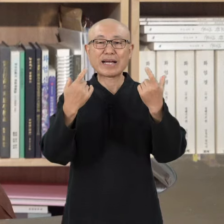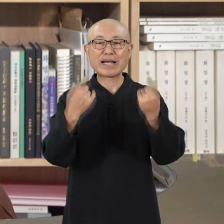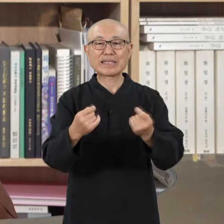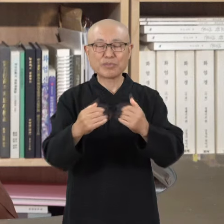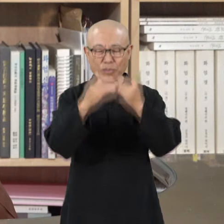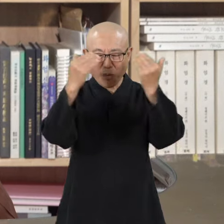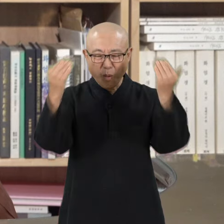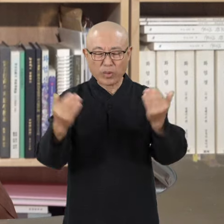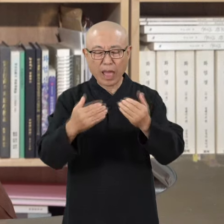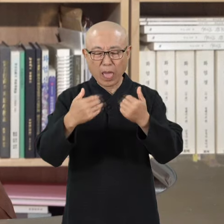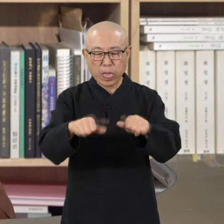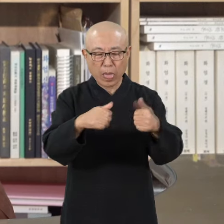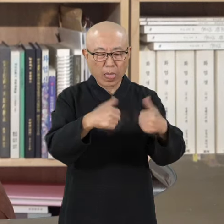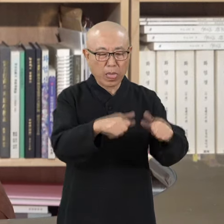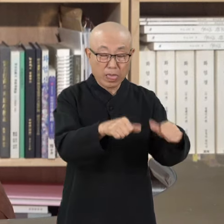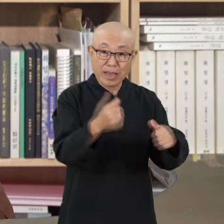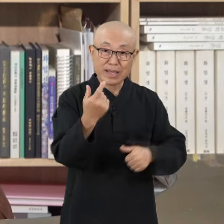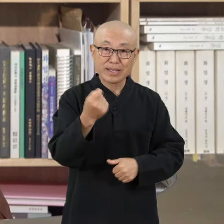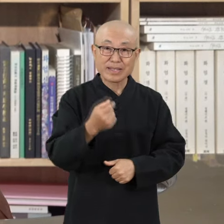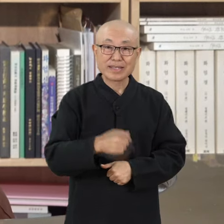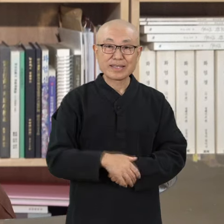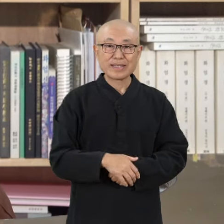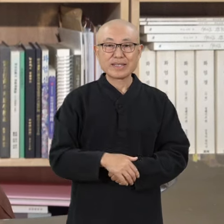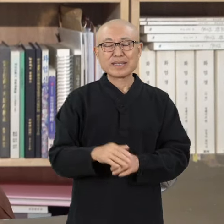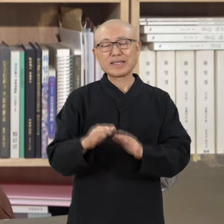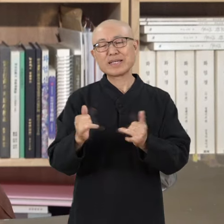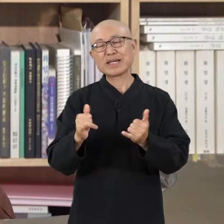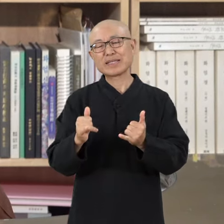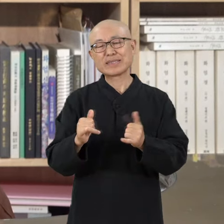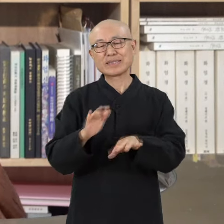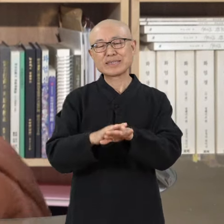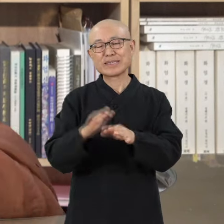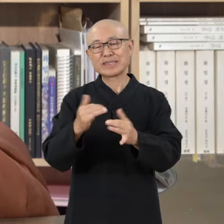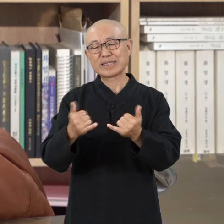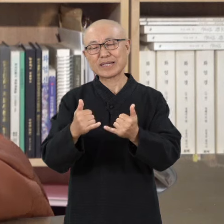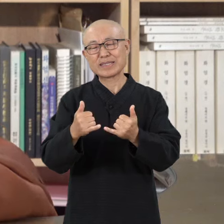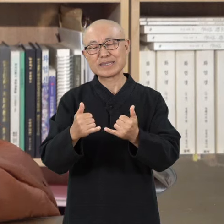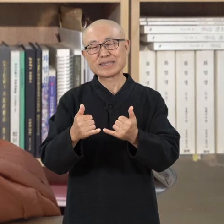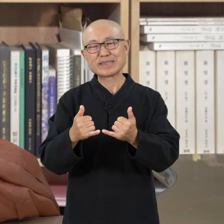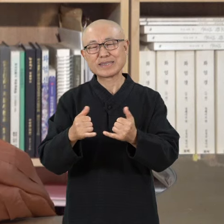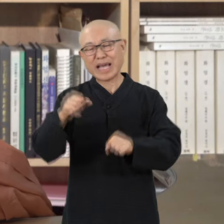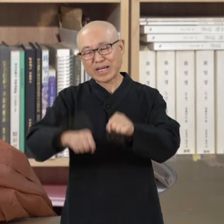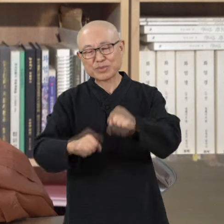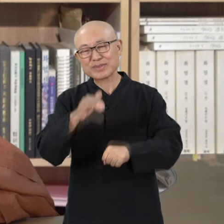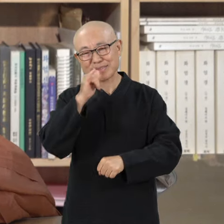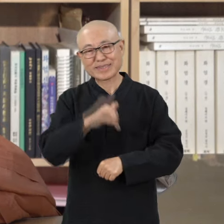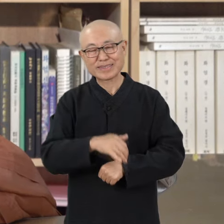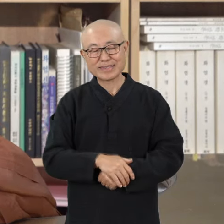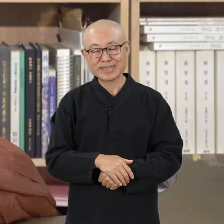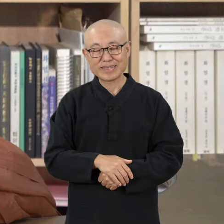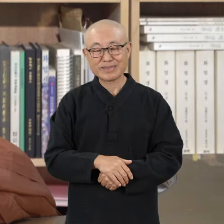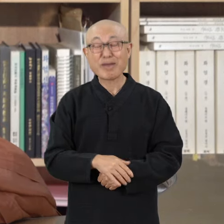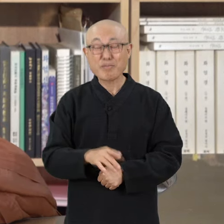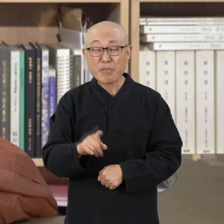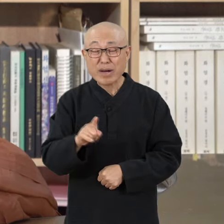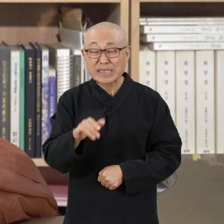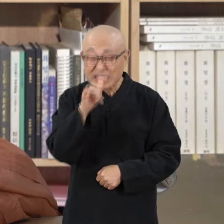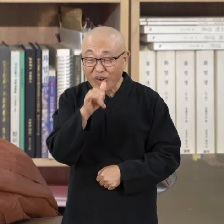파괴되잖아요. 그것을 인간이 저지르고 있어요. 이유는 다 있습니다. 각자